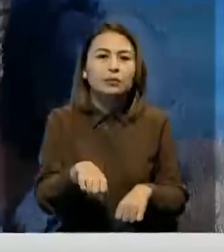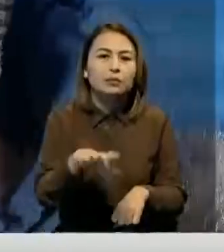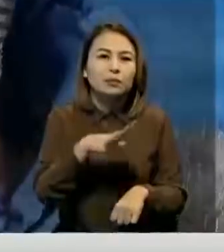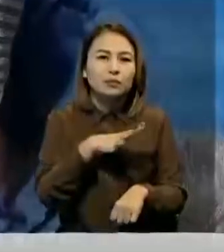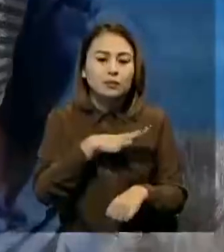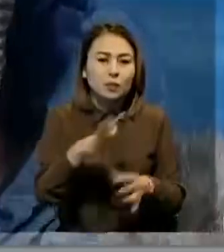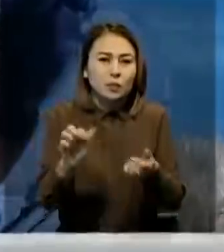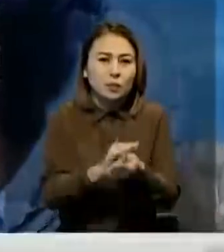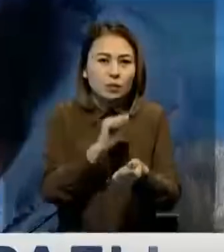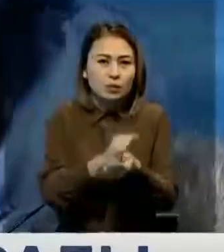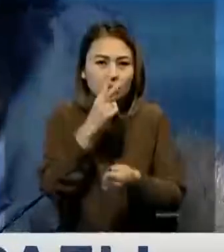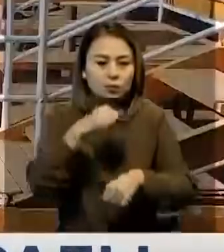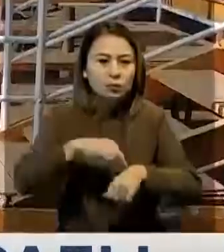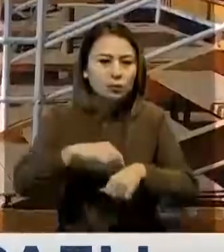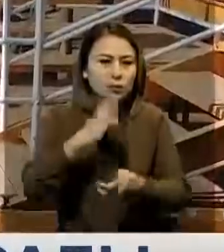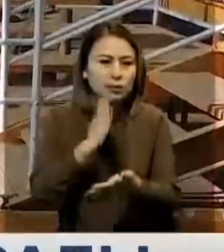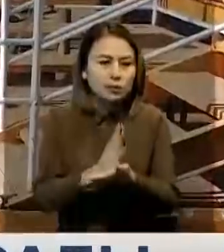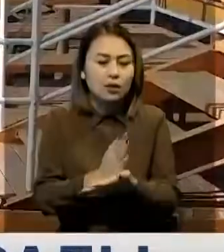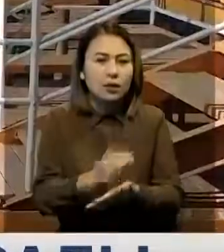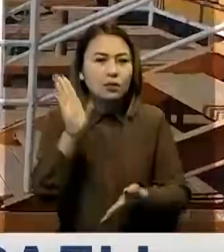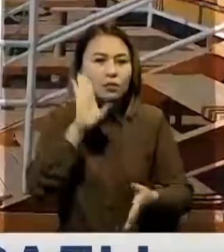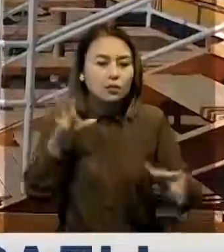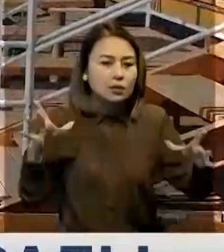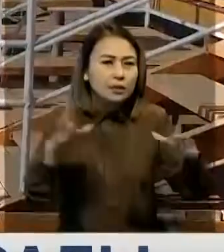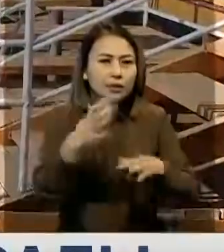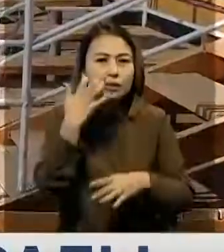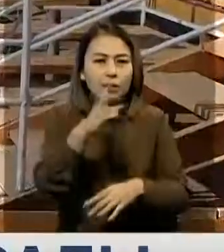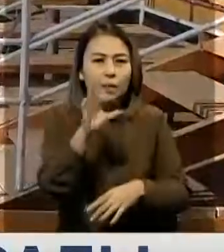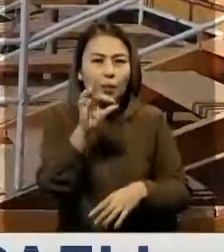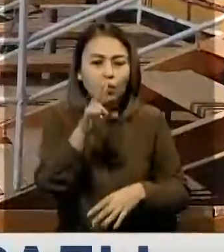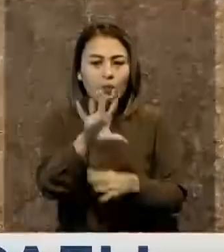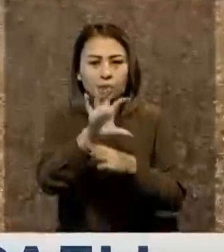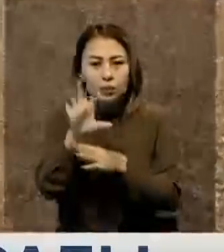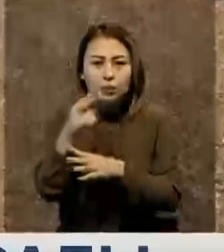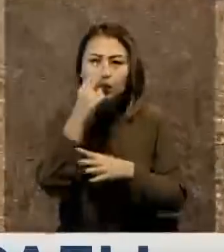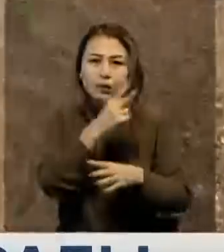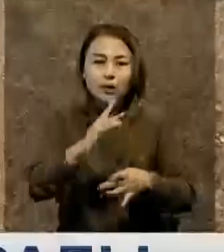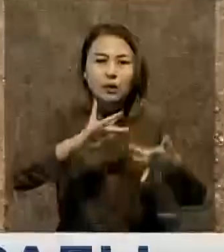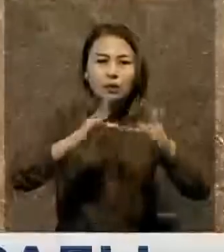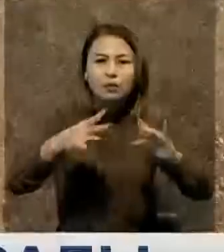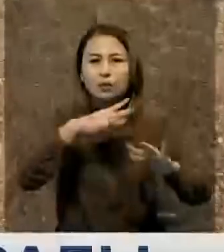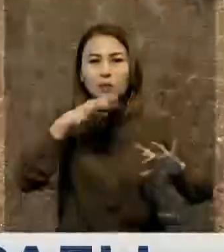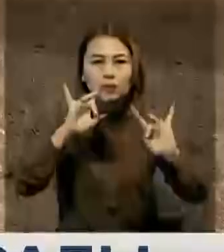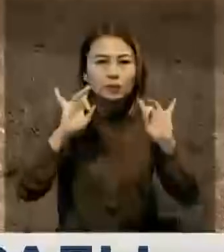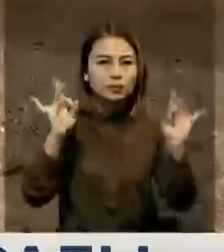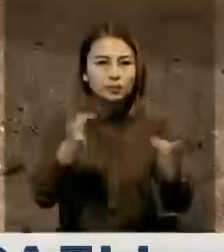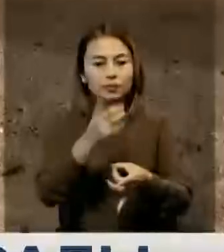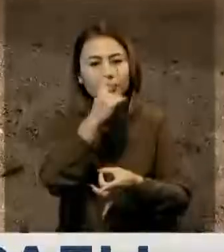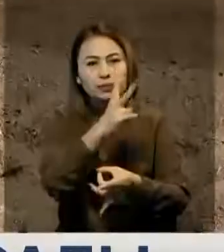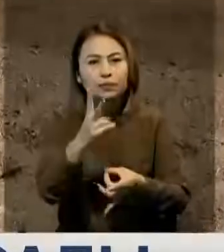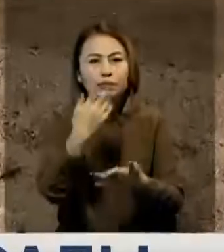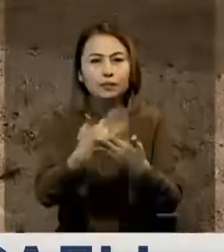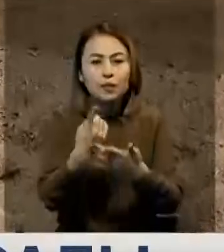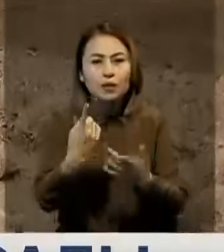әбден кеуіп, зең басқаны байқалады. Су алып бара жатқан ыстық көлдің суреттері қазір әлеуметтік желілерді көптеп тарап жатыр. Бәрін